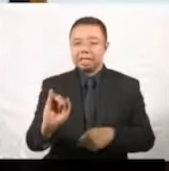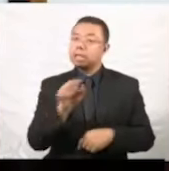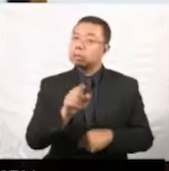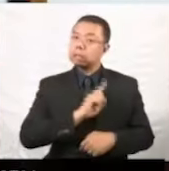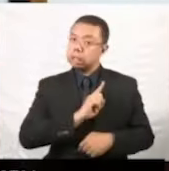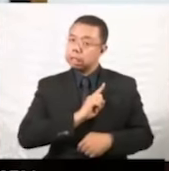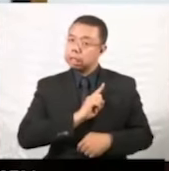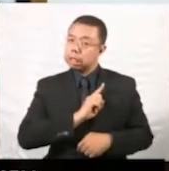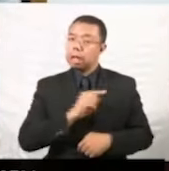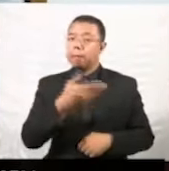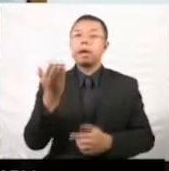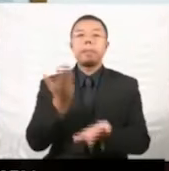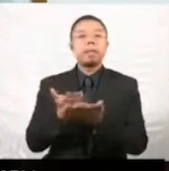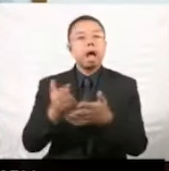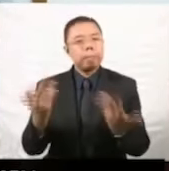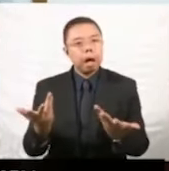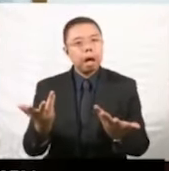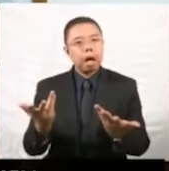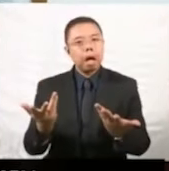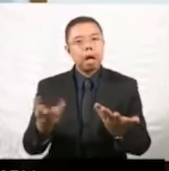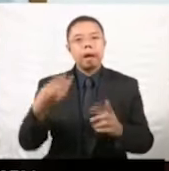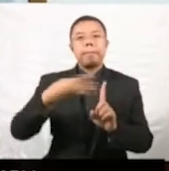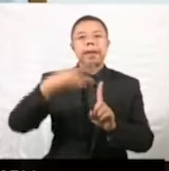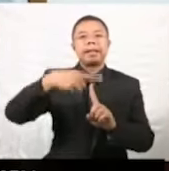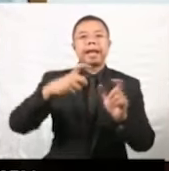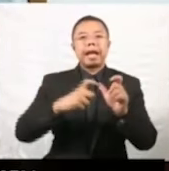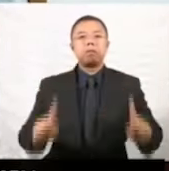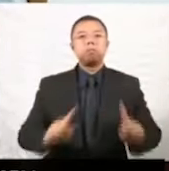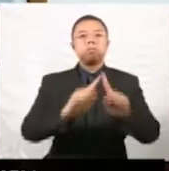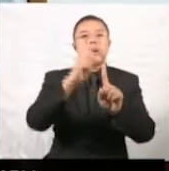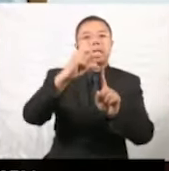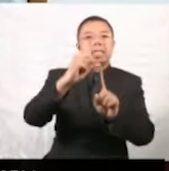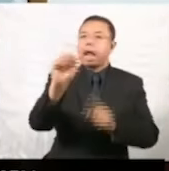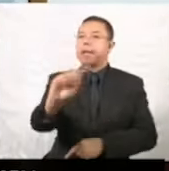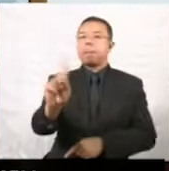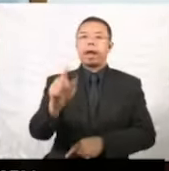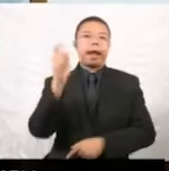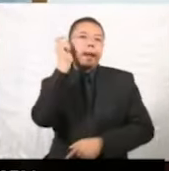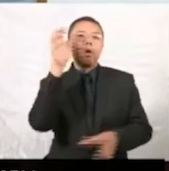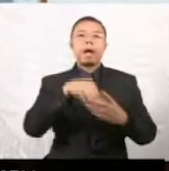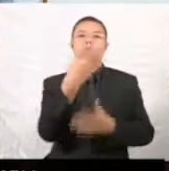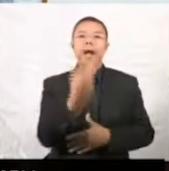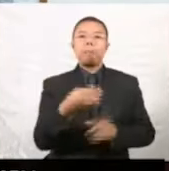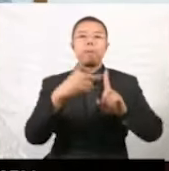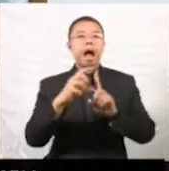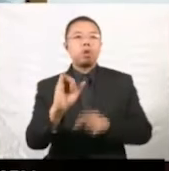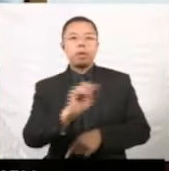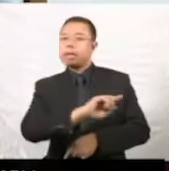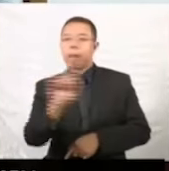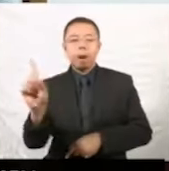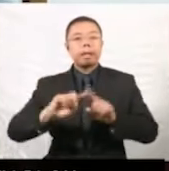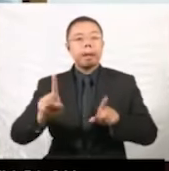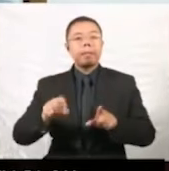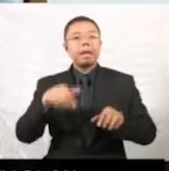sendiri mereka minta apa tidak boleh ada BTS supaya HP tidak masuk ke kampung mereka tapi anak badwi